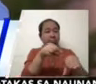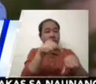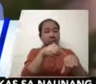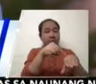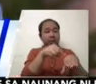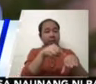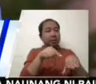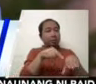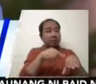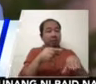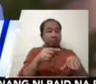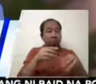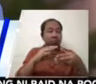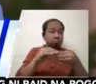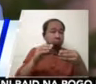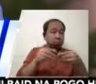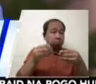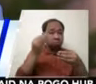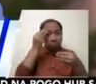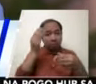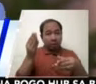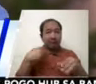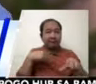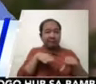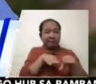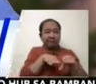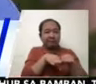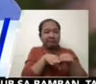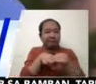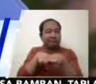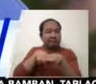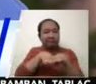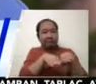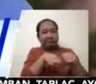that merong gitgitan sa kalsada. So that shows yung motive.